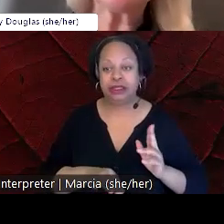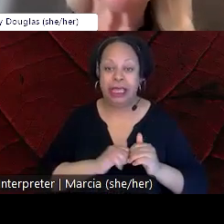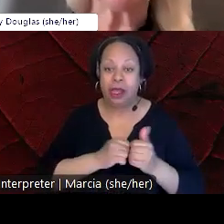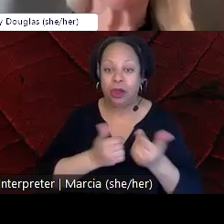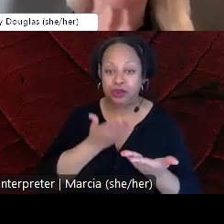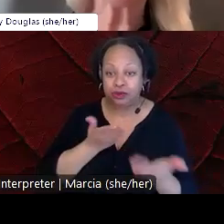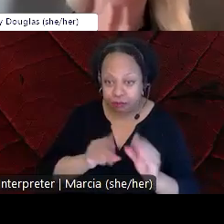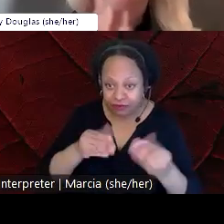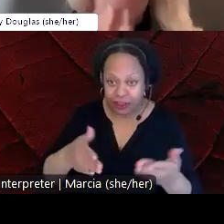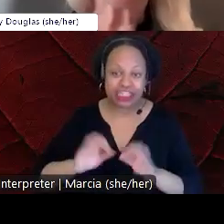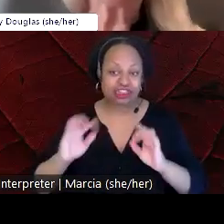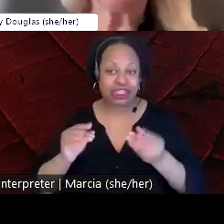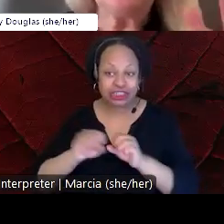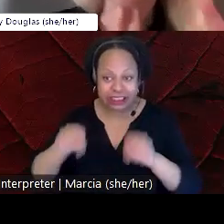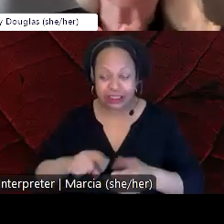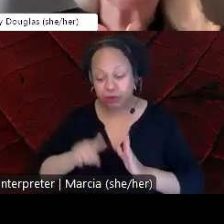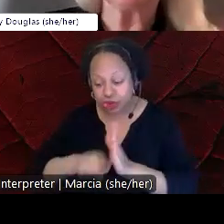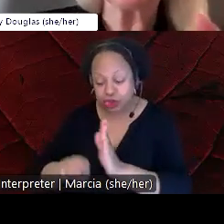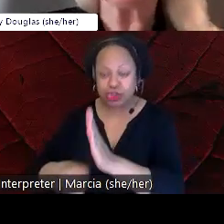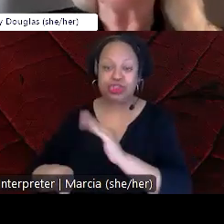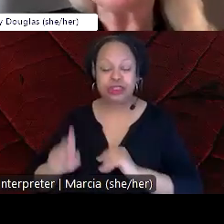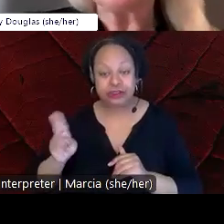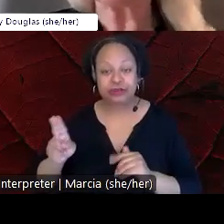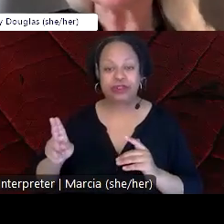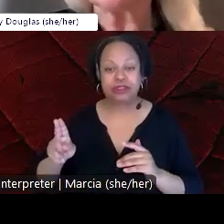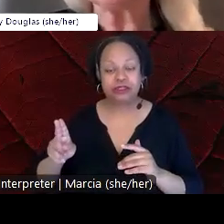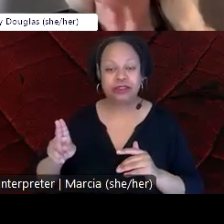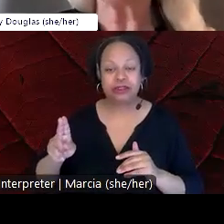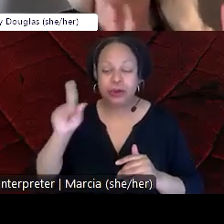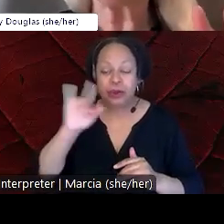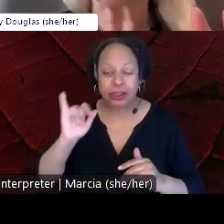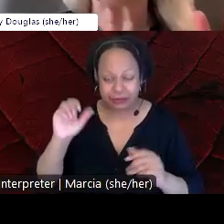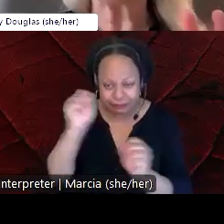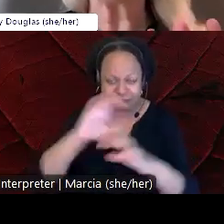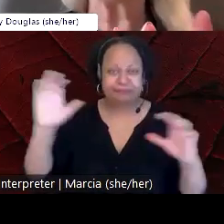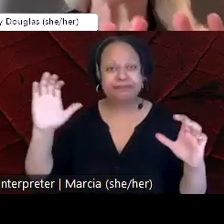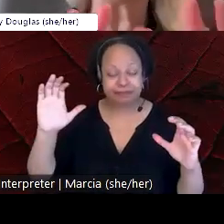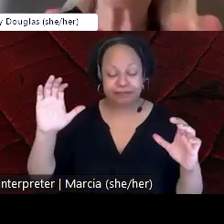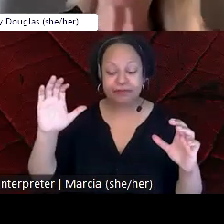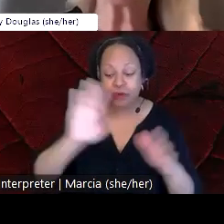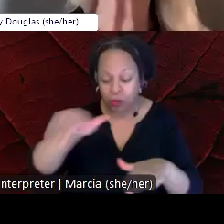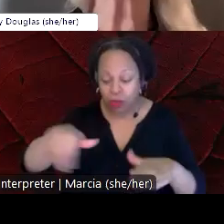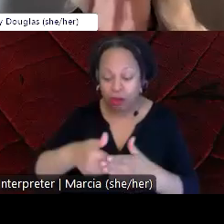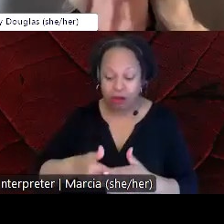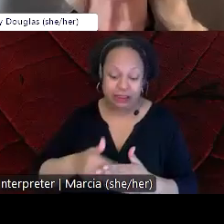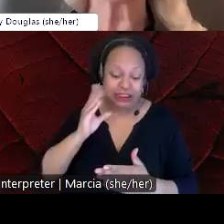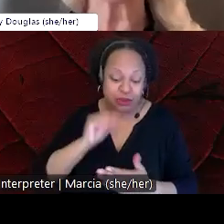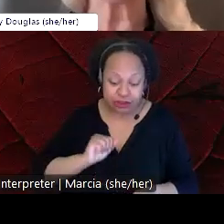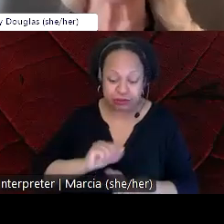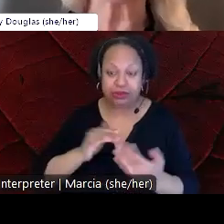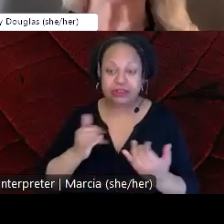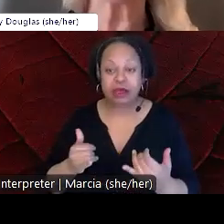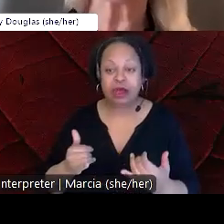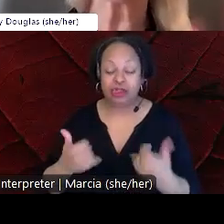système d'éducation et, et qu'il y a un paradigme de recherche contre lequel